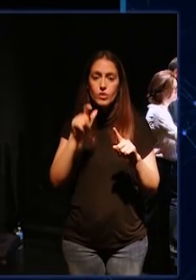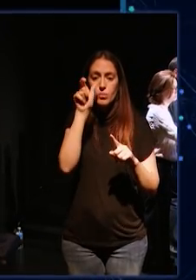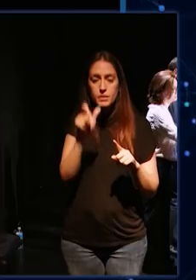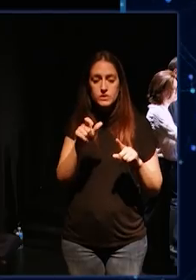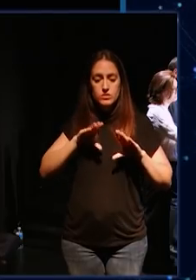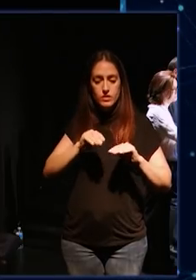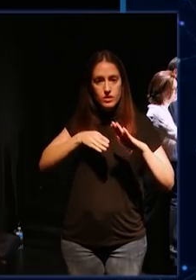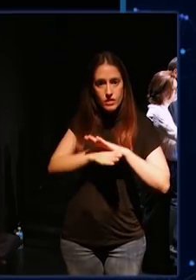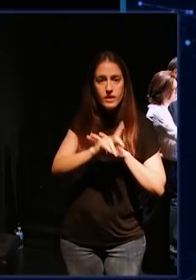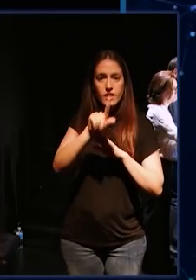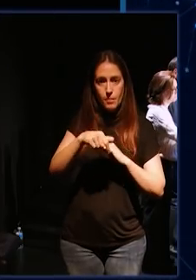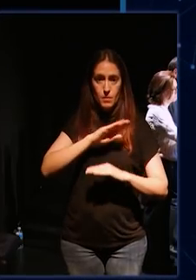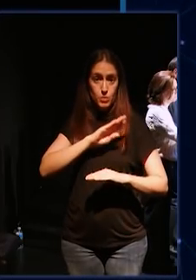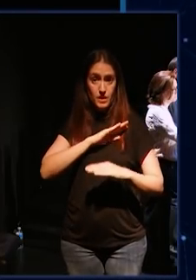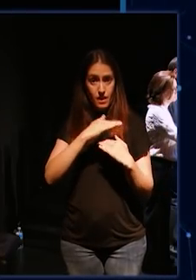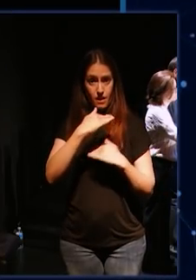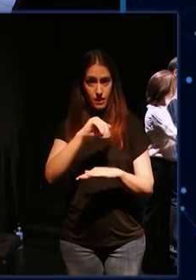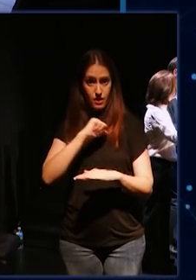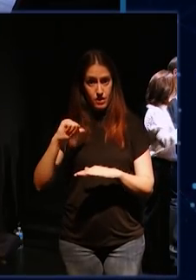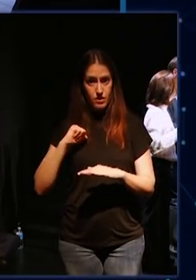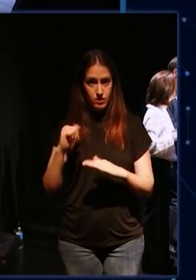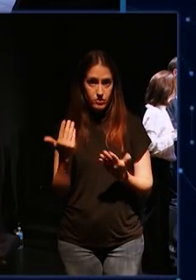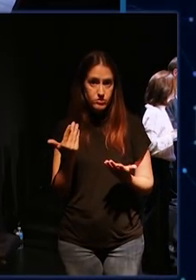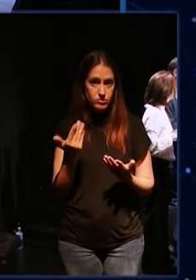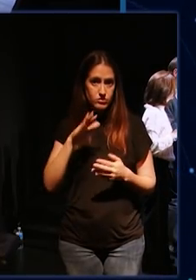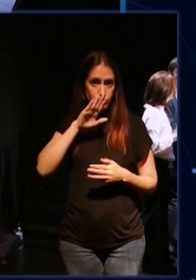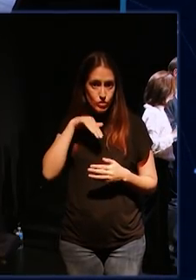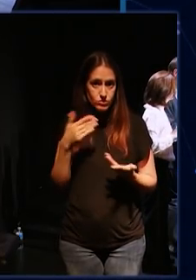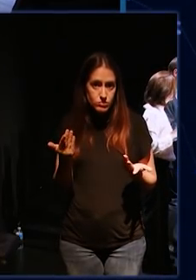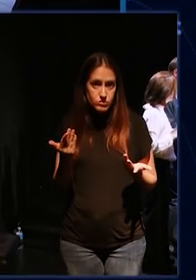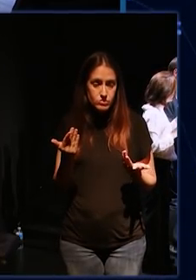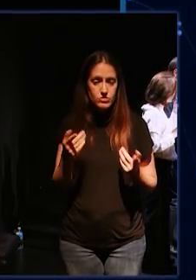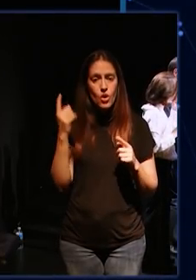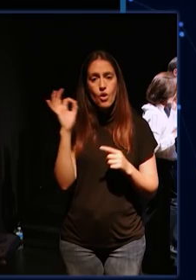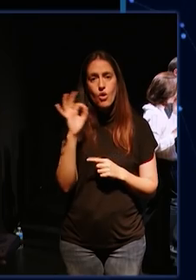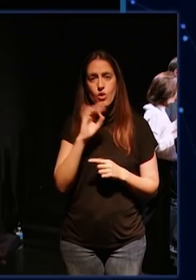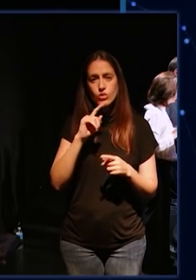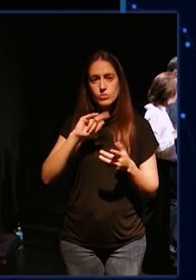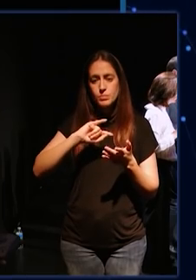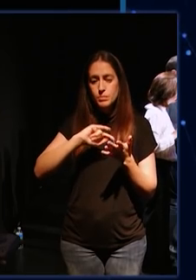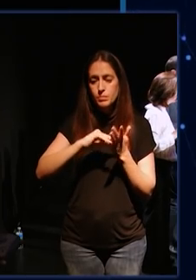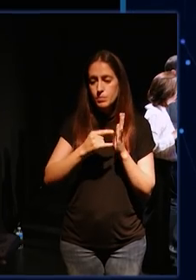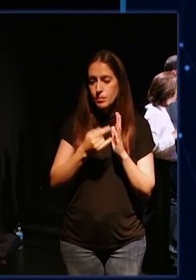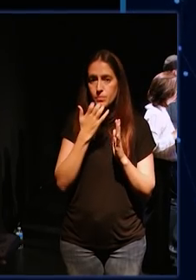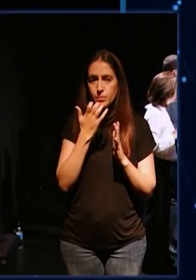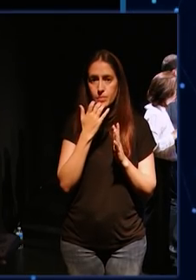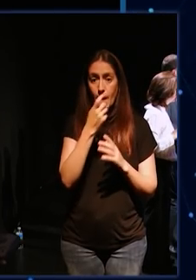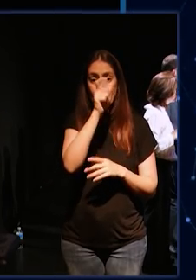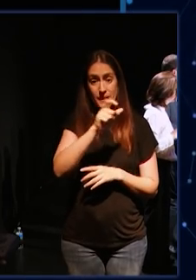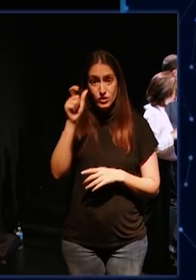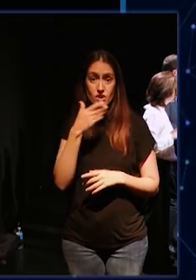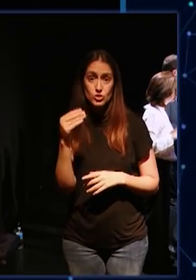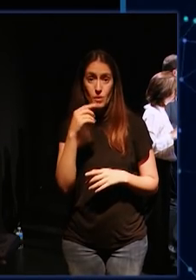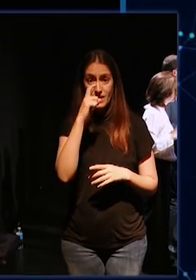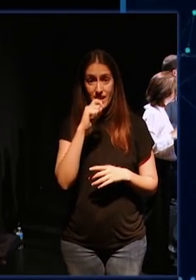i si se'n beneficia el propietari, per exemple, opcions com aquestes o de donar certes ajudes a persones de menys de 35 anys, que són les que